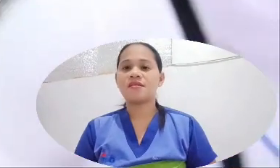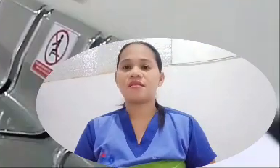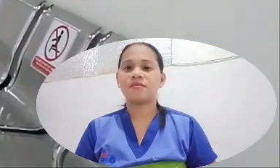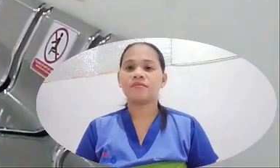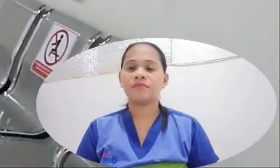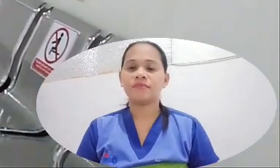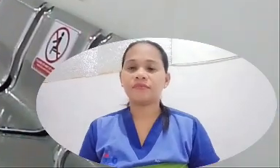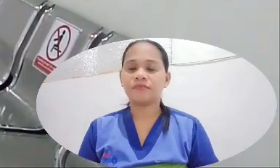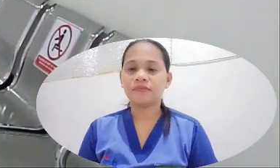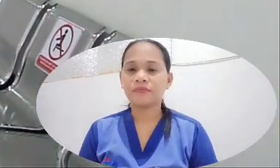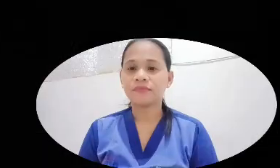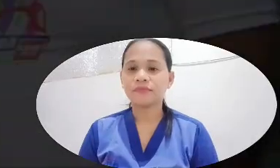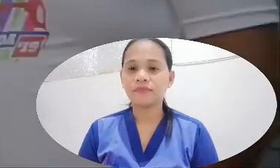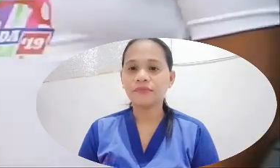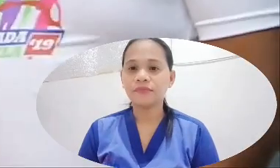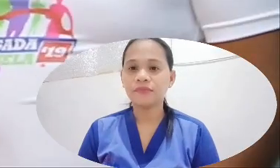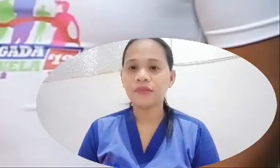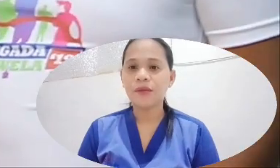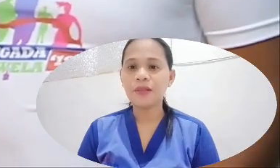bango naman.